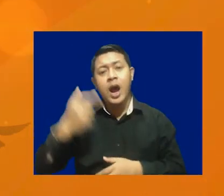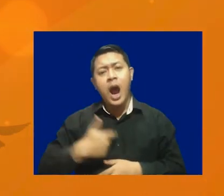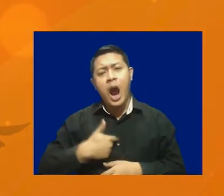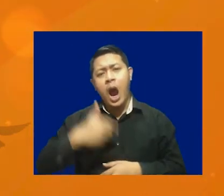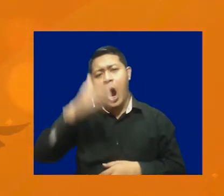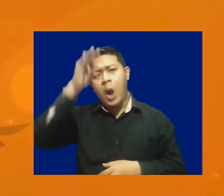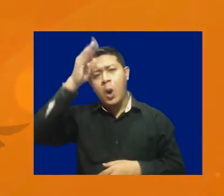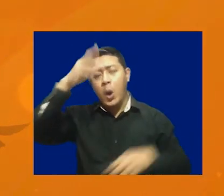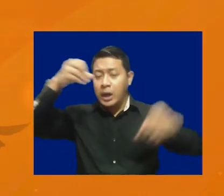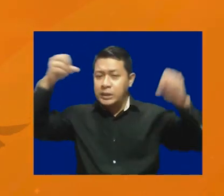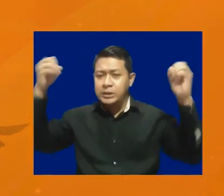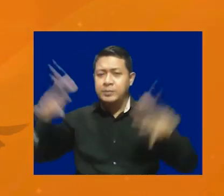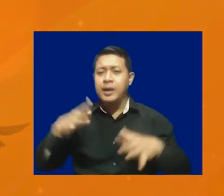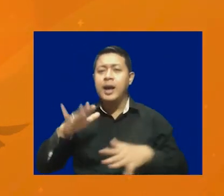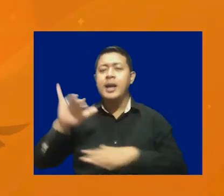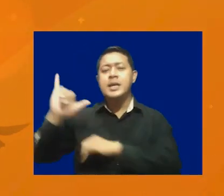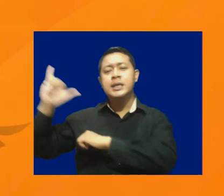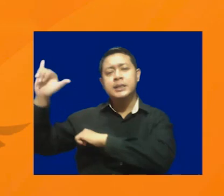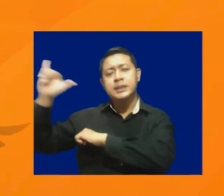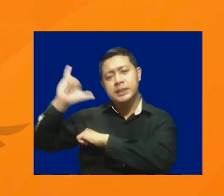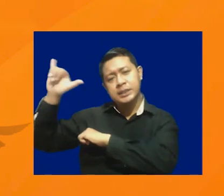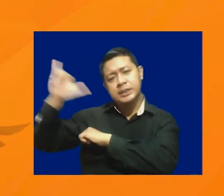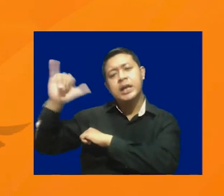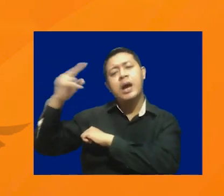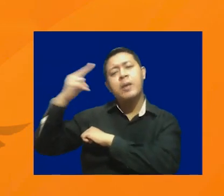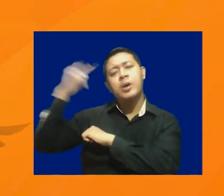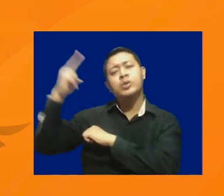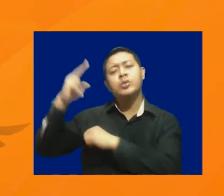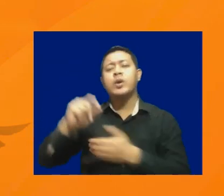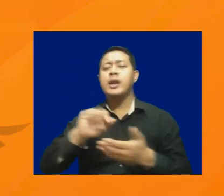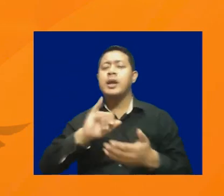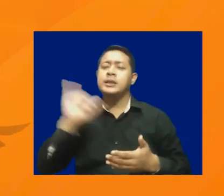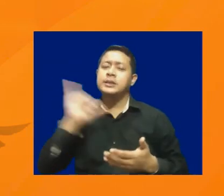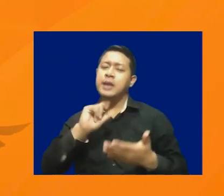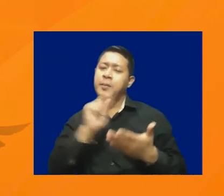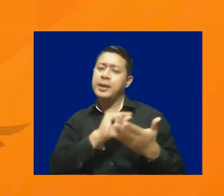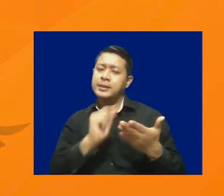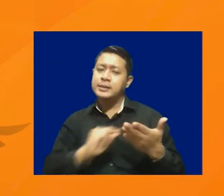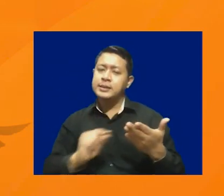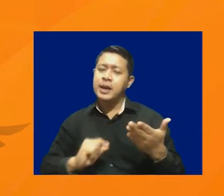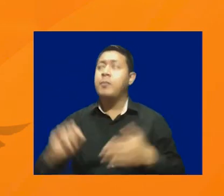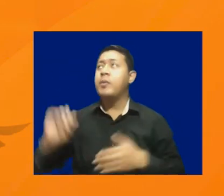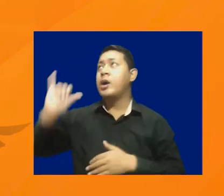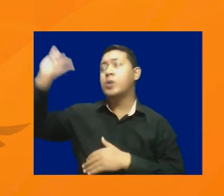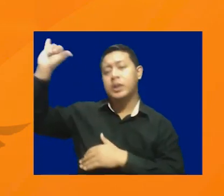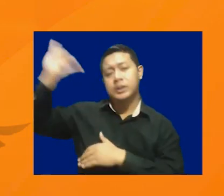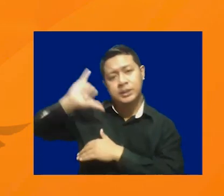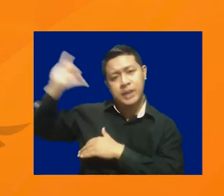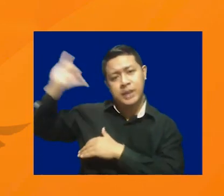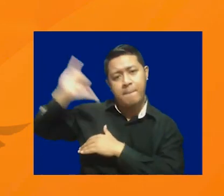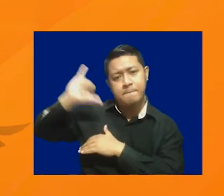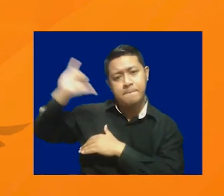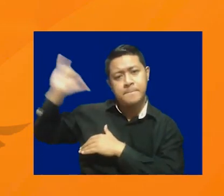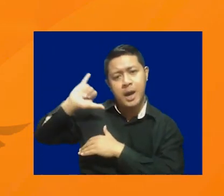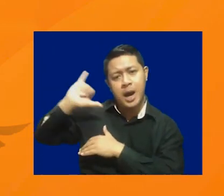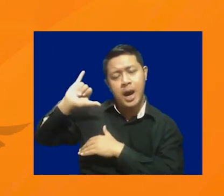adalah ciptaan Tuhan. Aku orang yang diciptakan serupa dengan Tuhan, segambar dengan